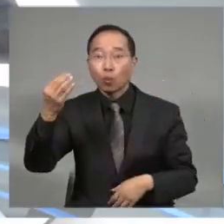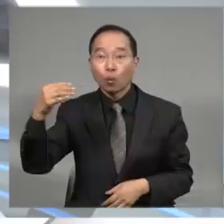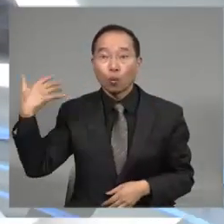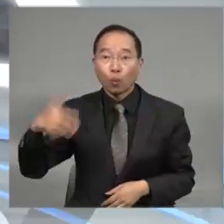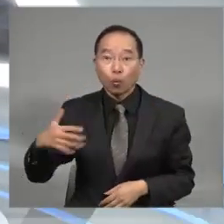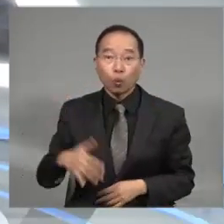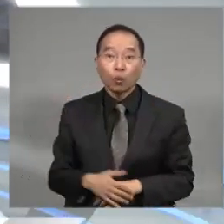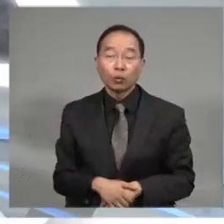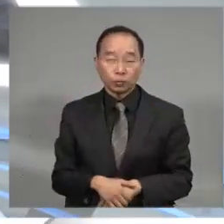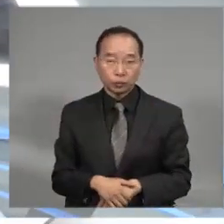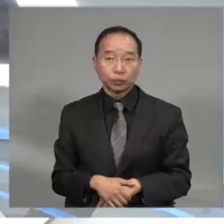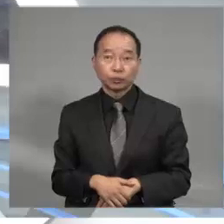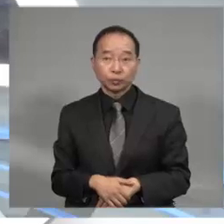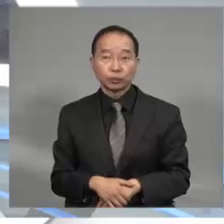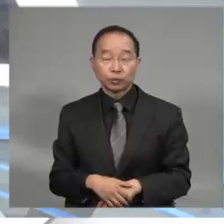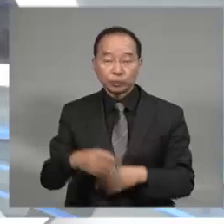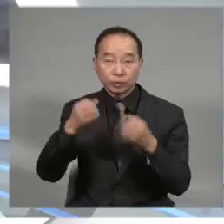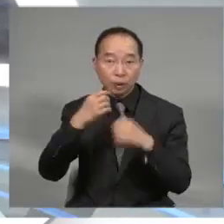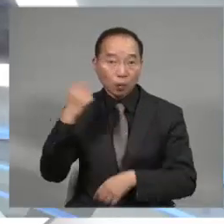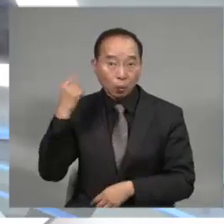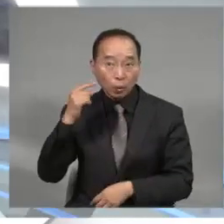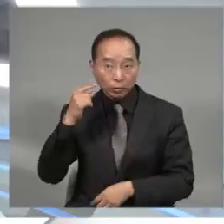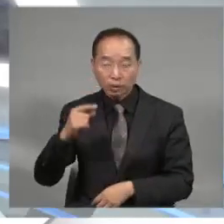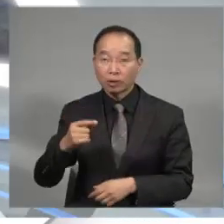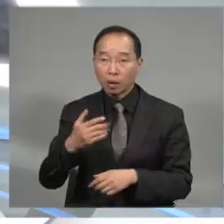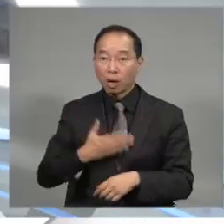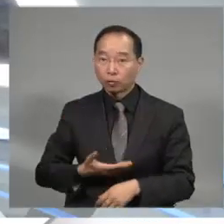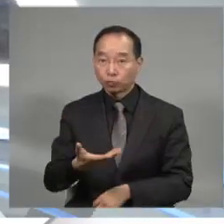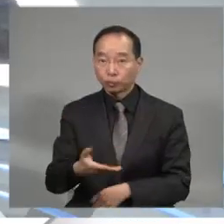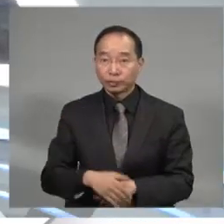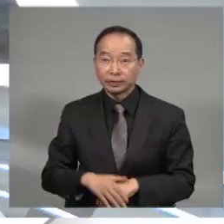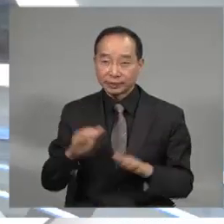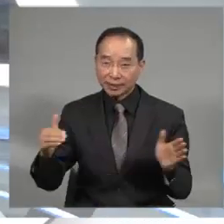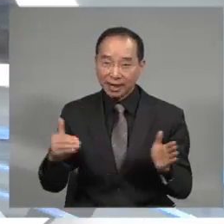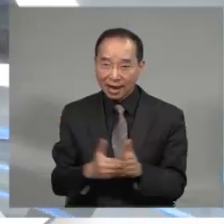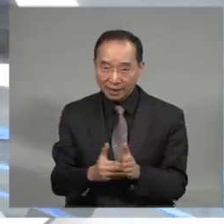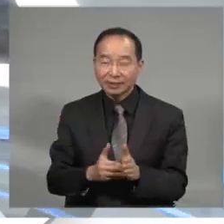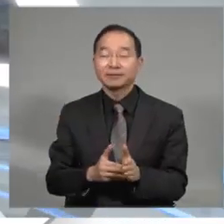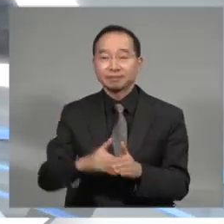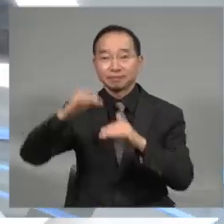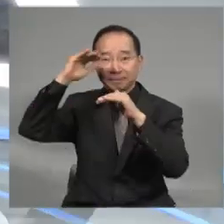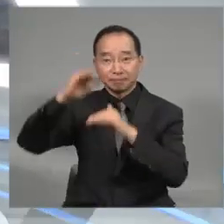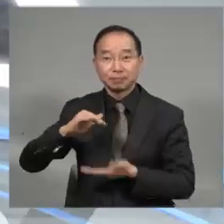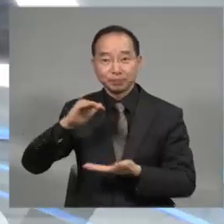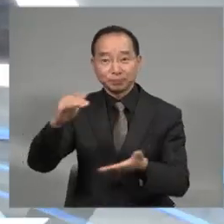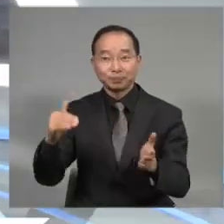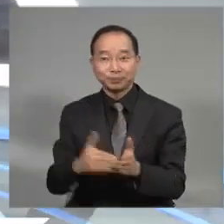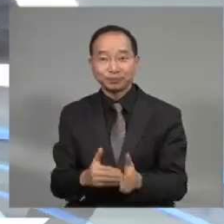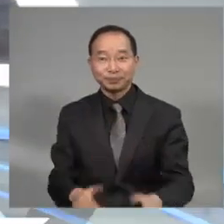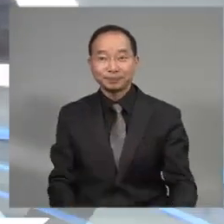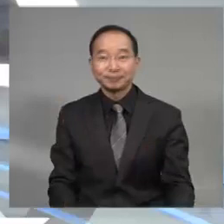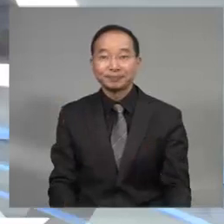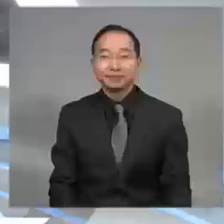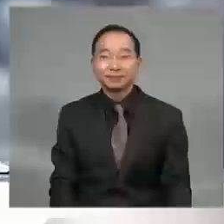저는 계속해서 들어오는 소식 알려드리도록 하겠습니다. 지금까지 선거캐스터 송혜지였습니다.